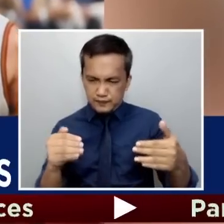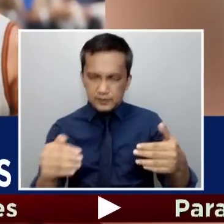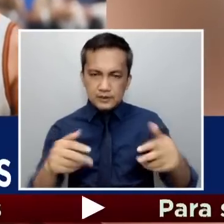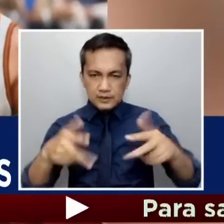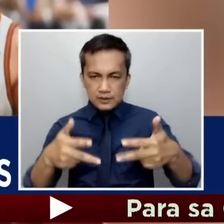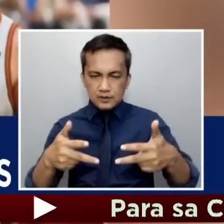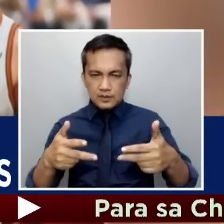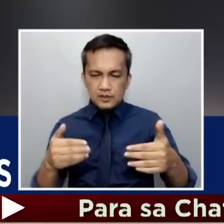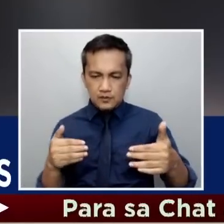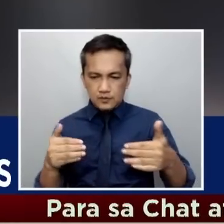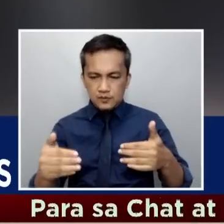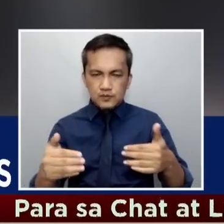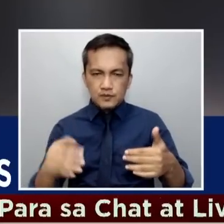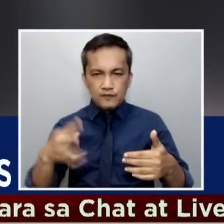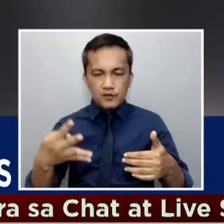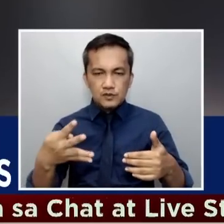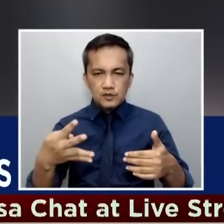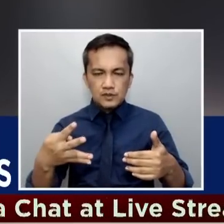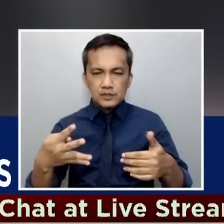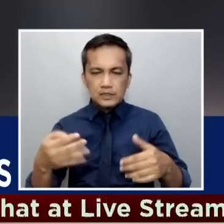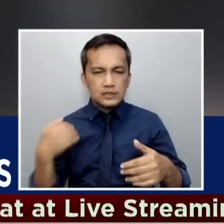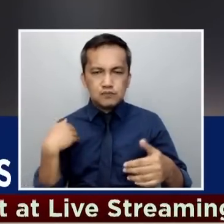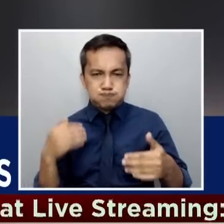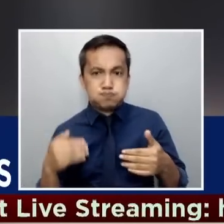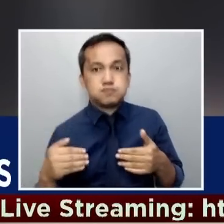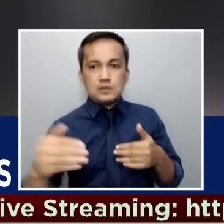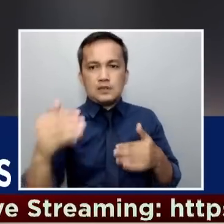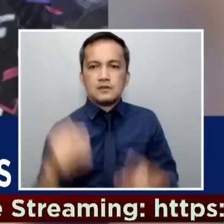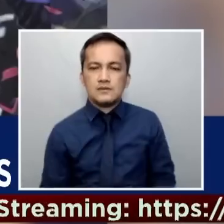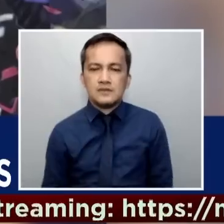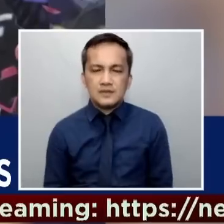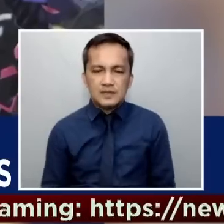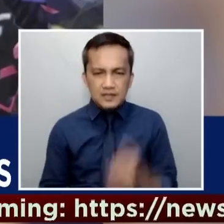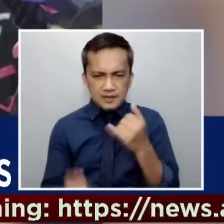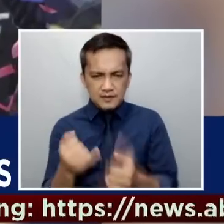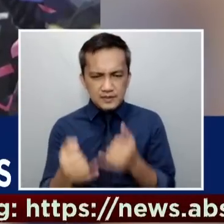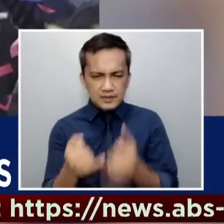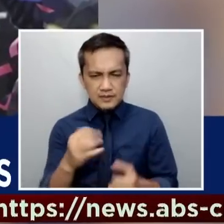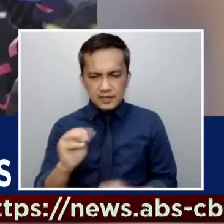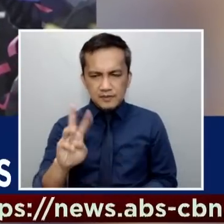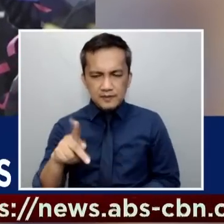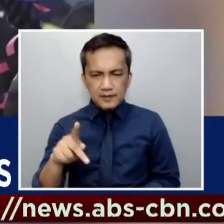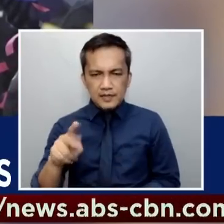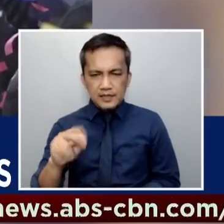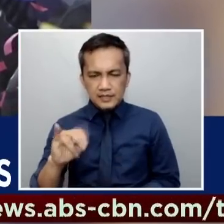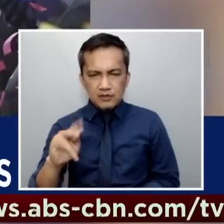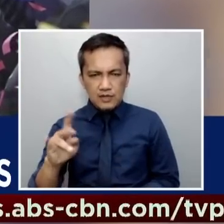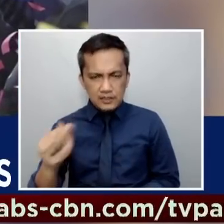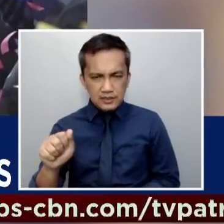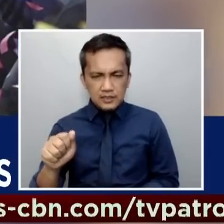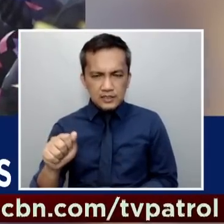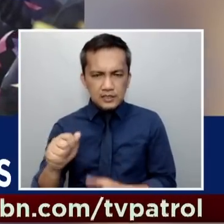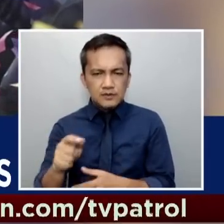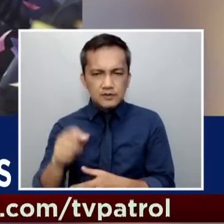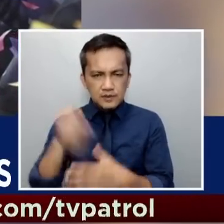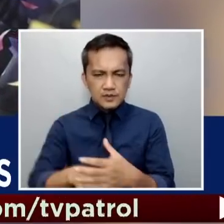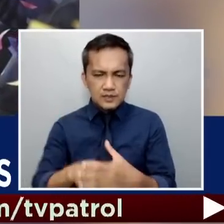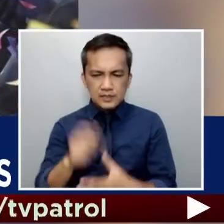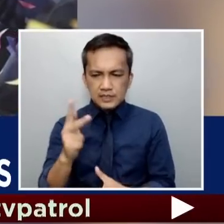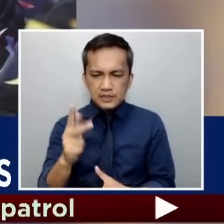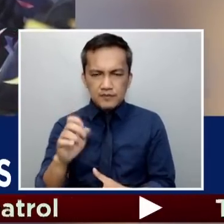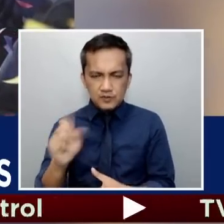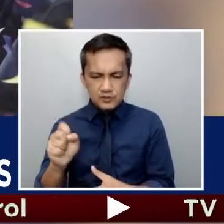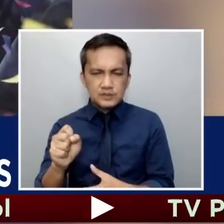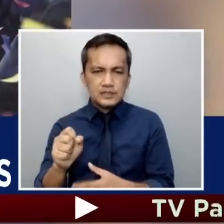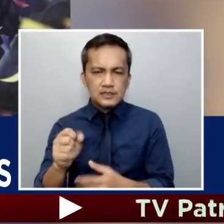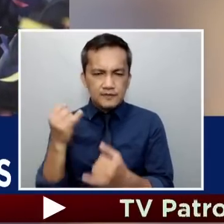Nakuha na lang lamang sa fourth quarter at hindi na ito binitawan. Finals MVP si Nikola Jokic na nag-average ng mahigit 30 points kada laro sa